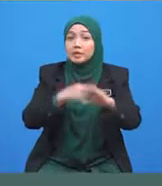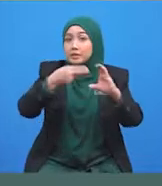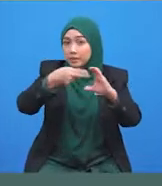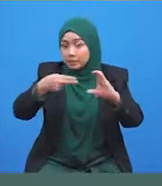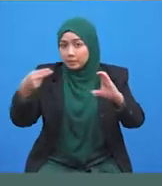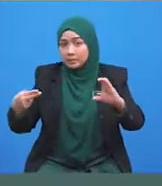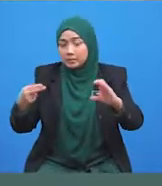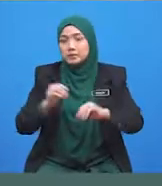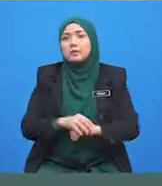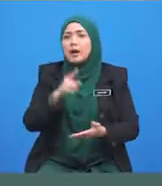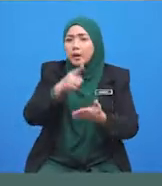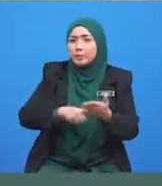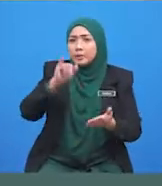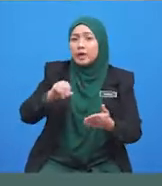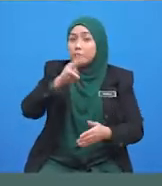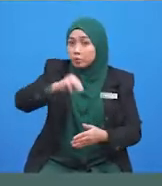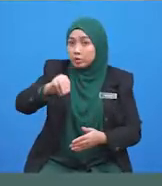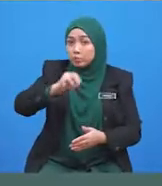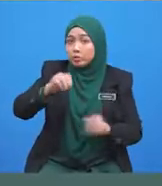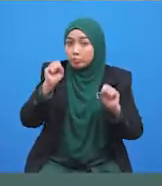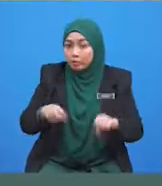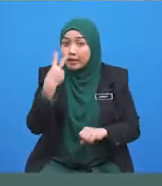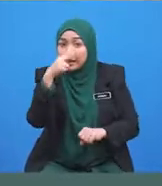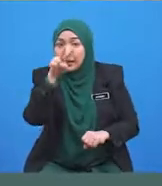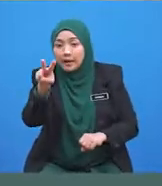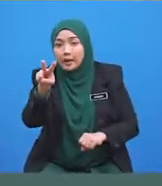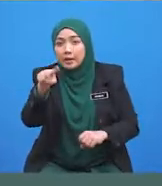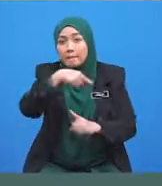yang murid-murid dapat pelajari apabila berada di sana?